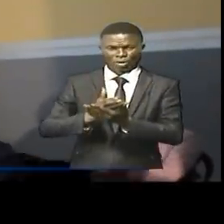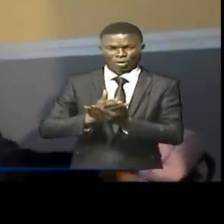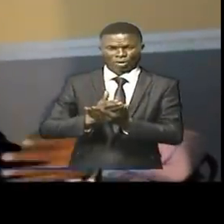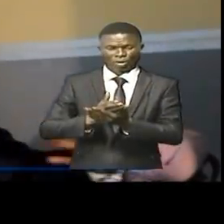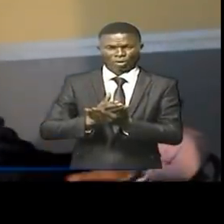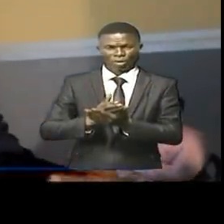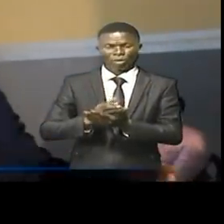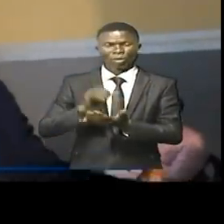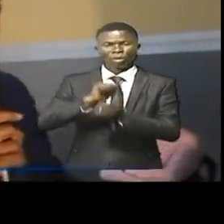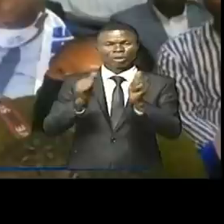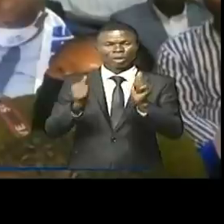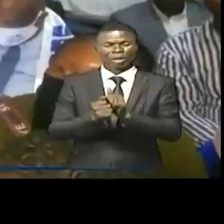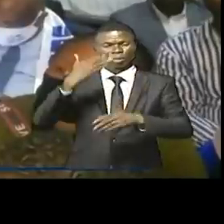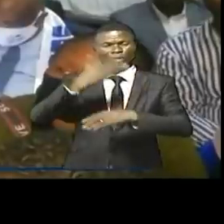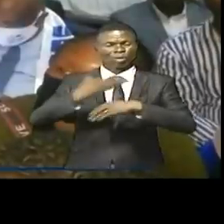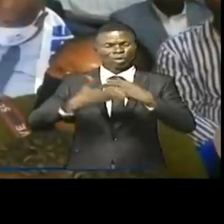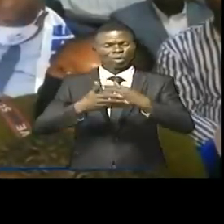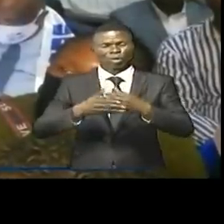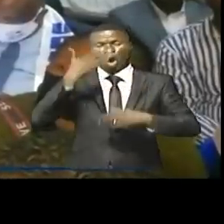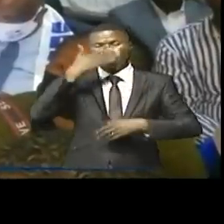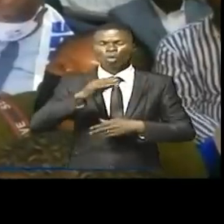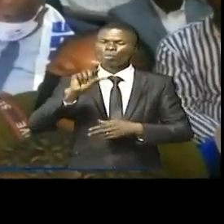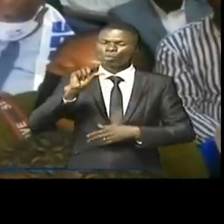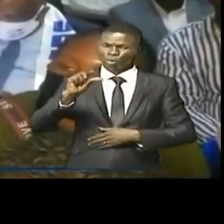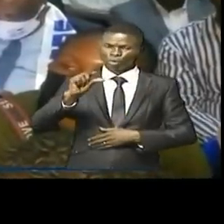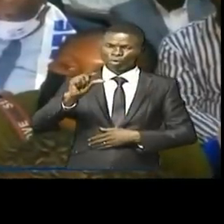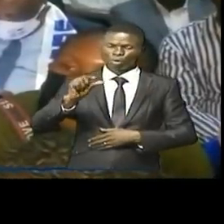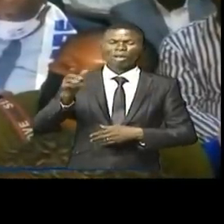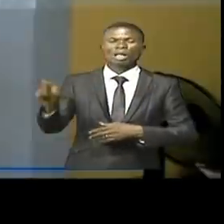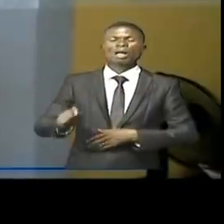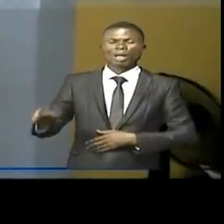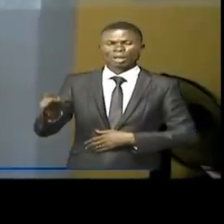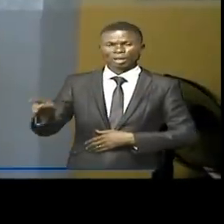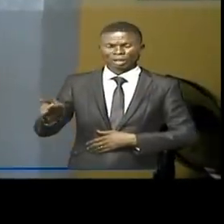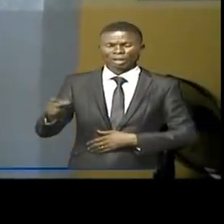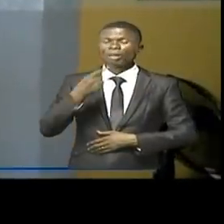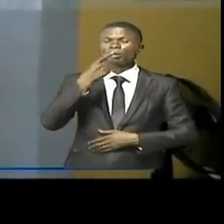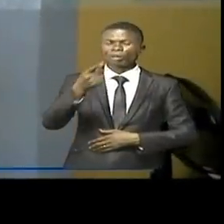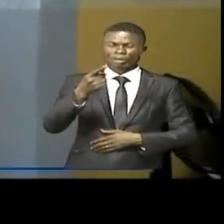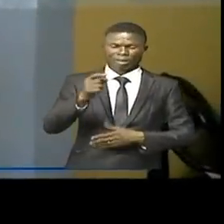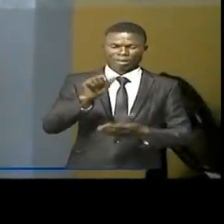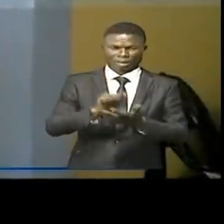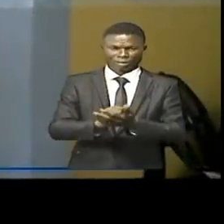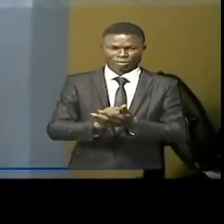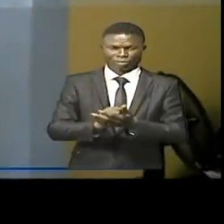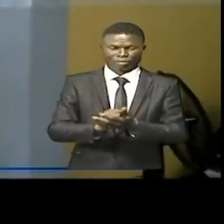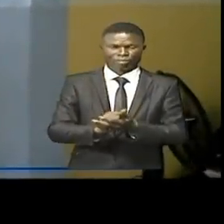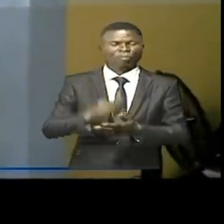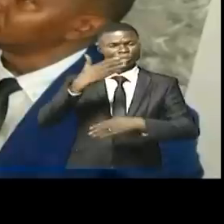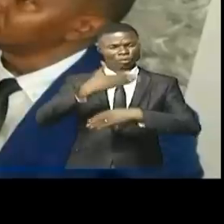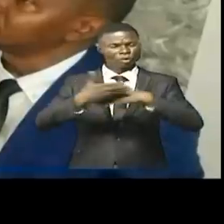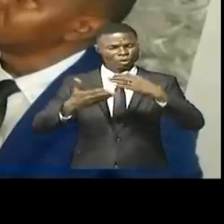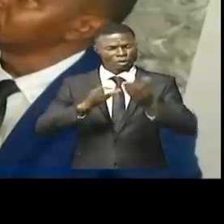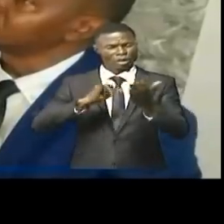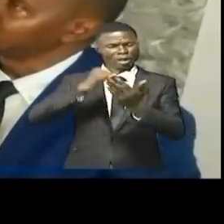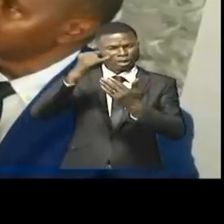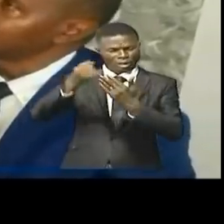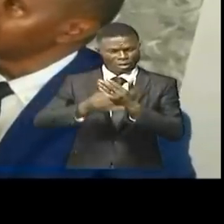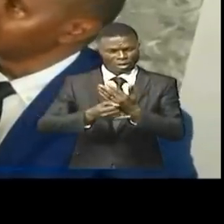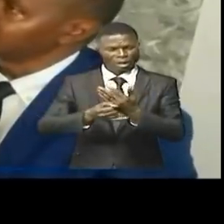clients des infrastructures sanitaires dans ses territoires at il conclu très édifié par ses proches